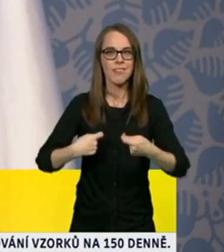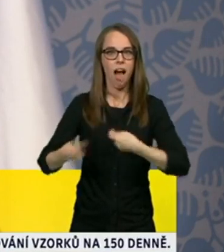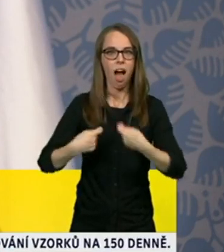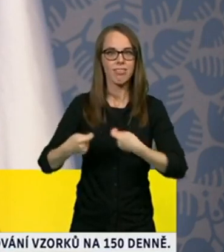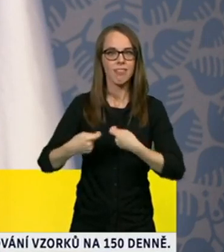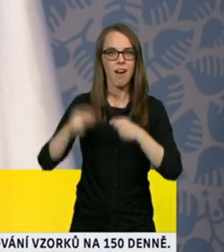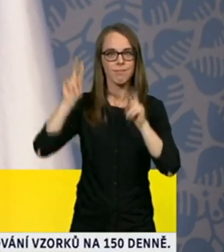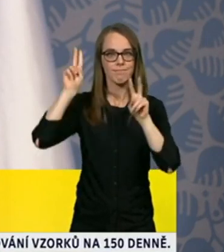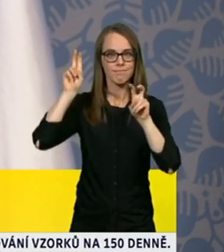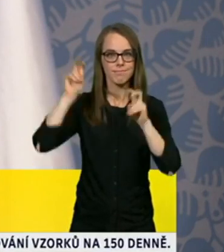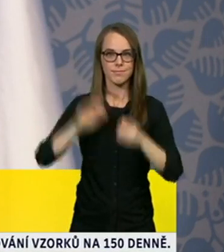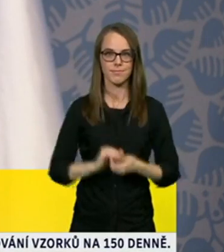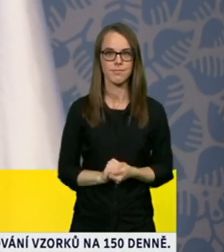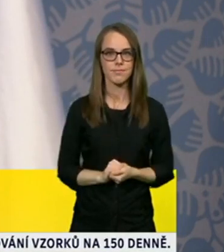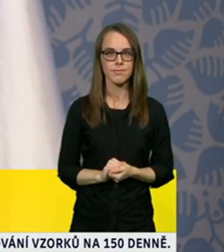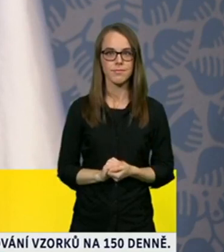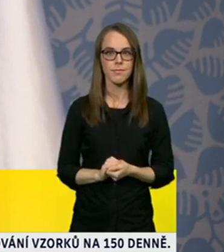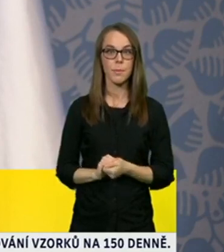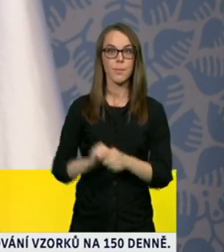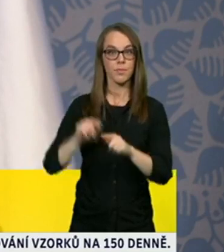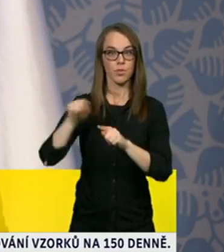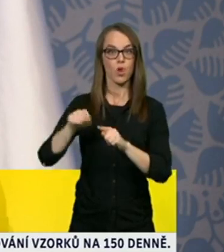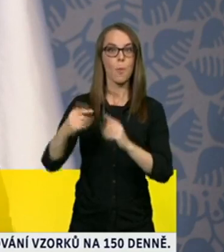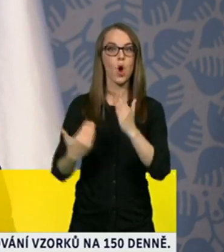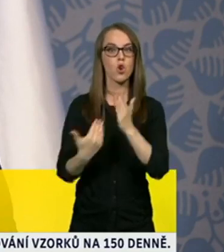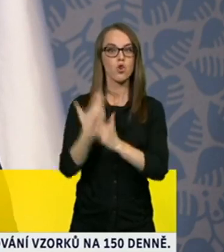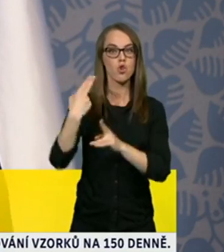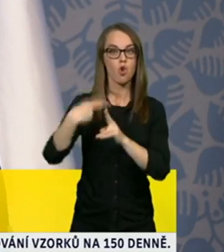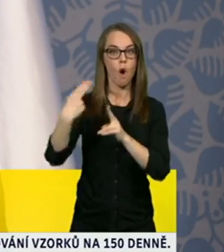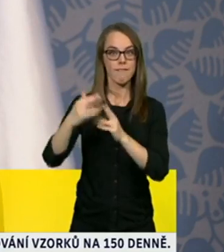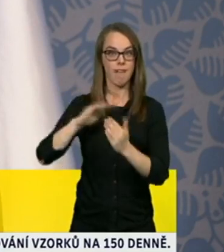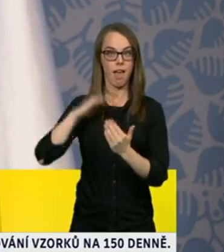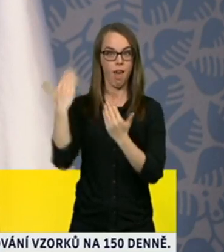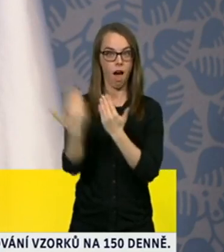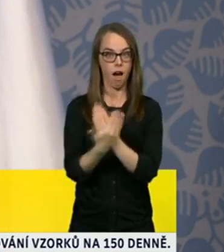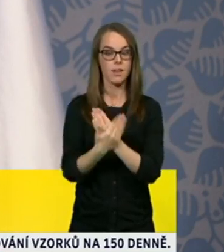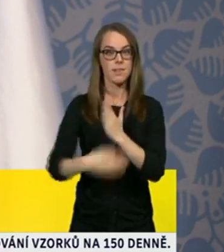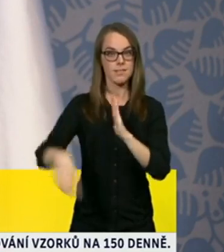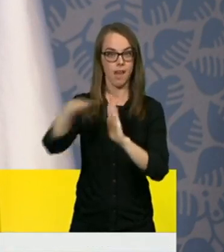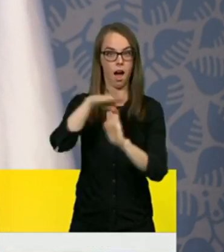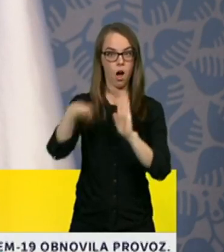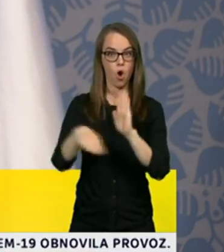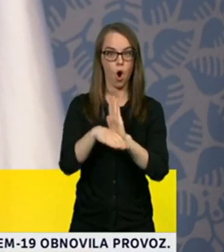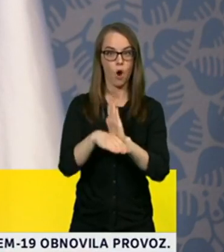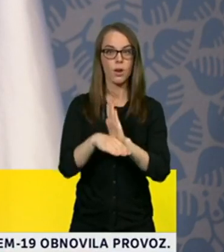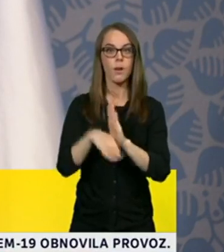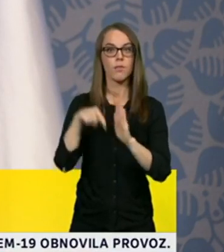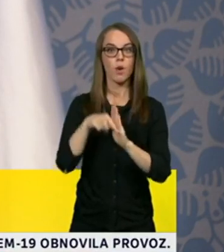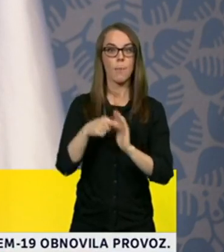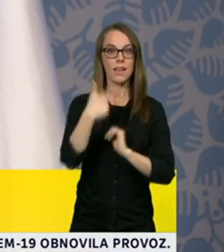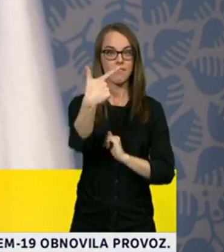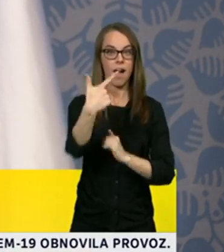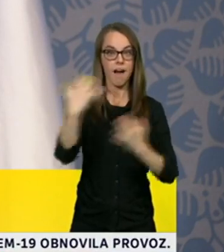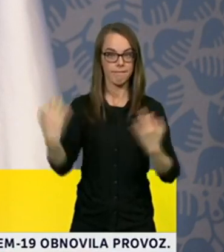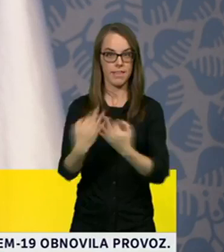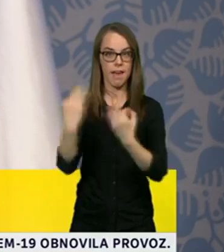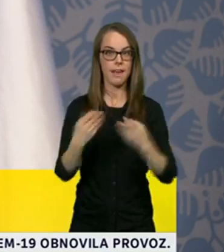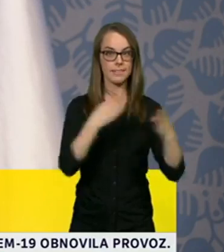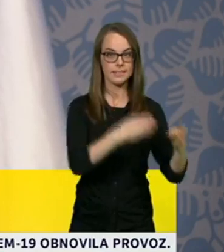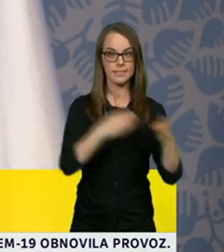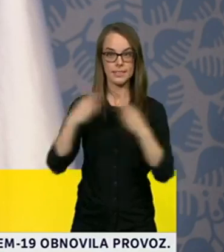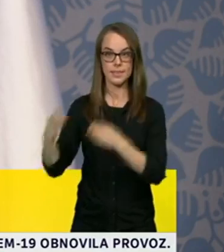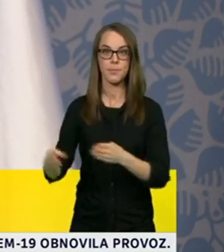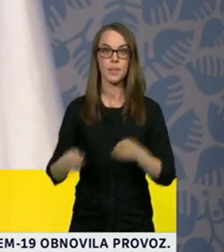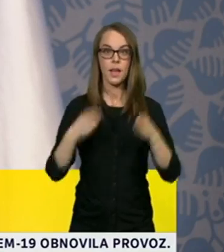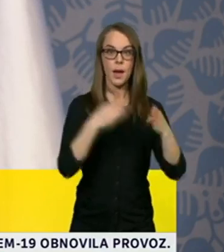ji schválila. Ta novela zákona řeší dvě základní oblasti. Jednak dokončuje